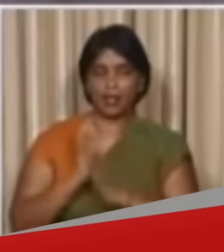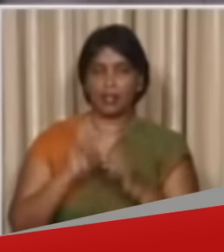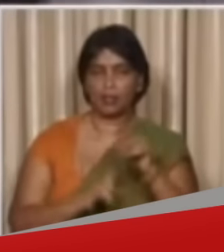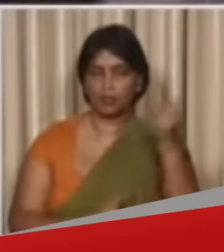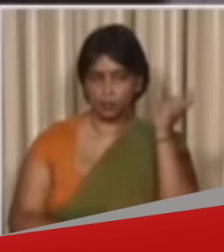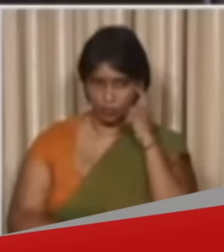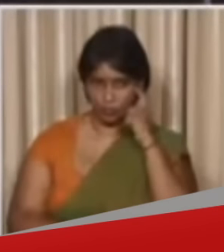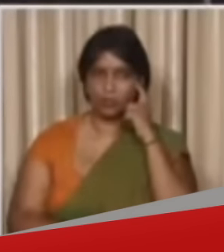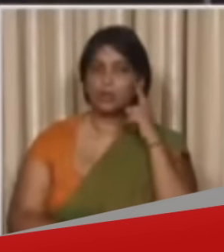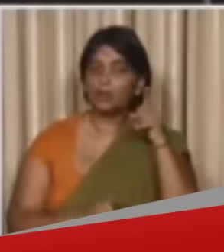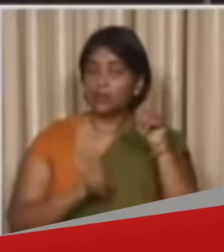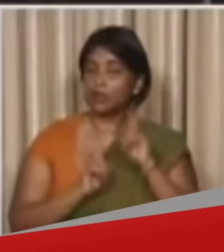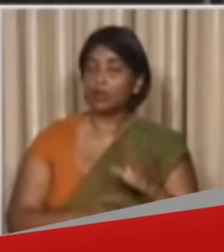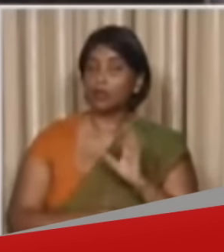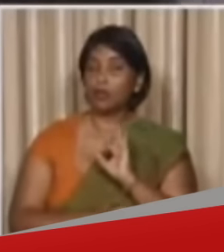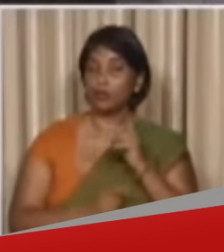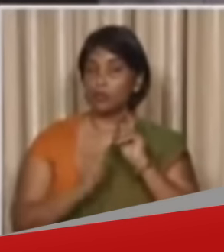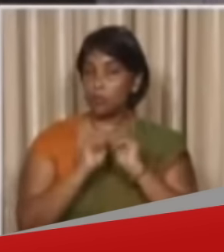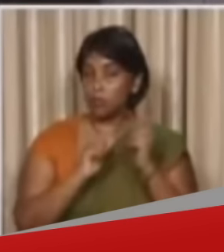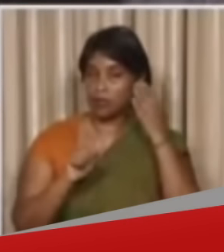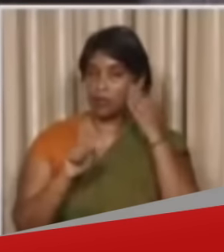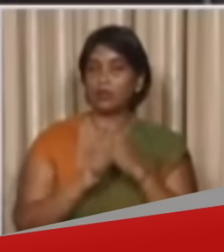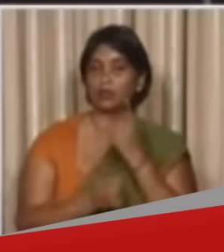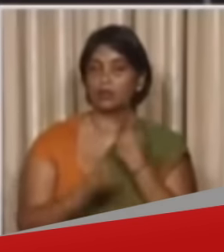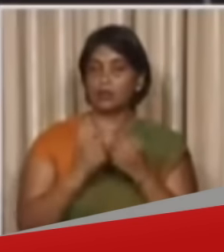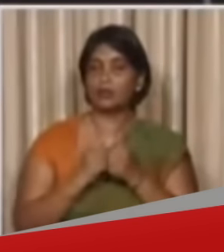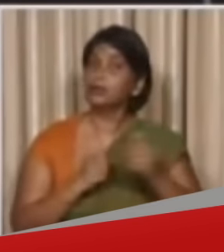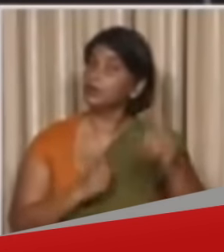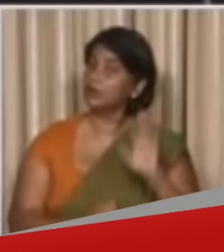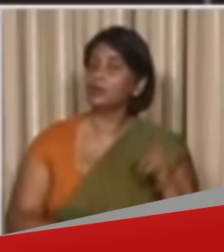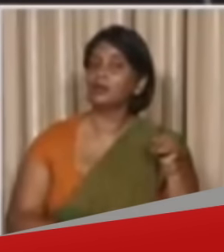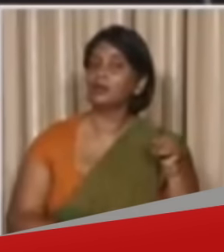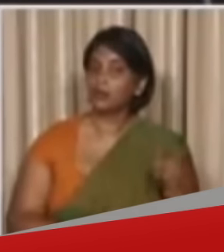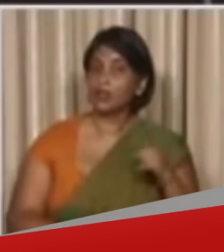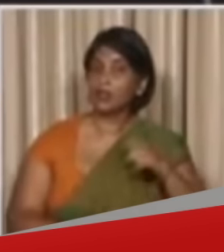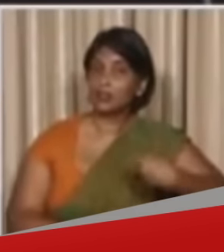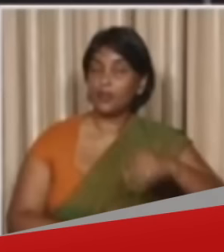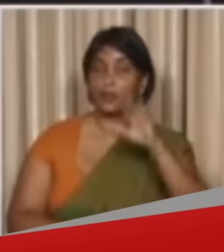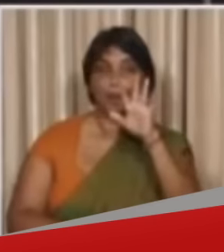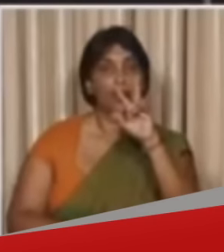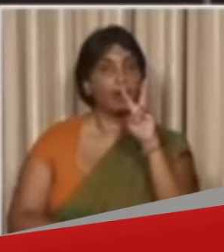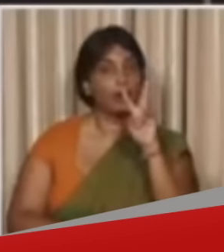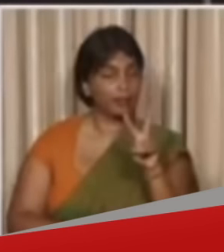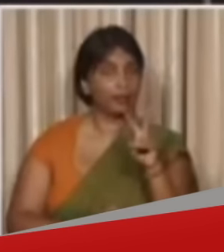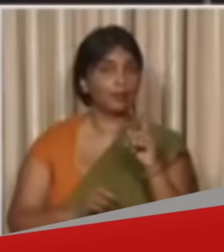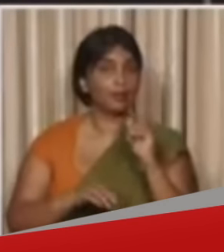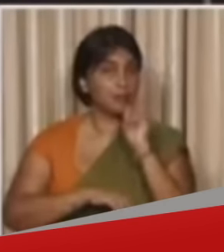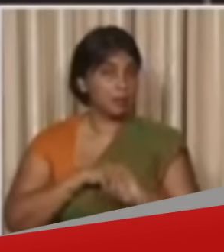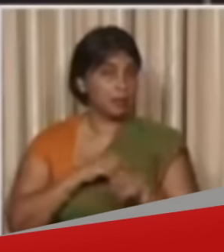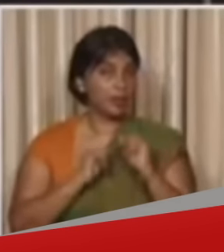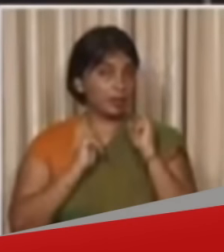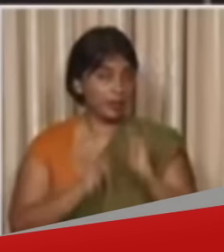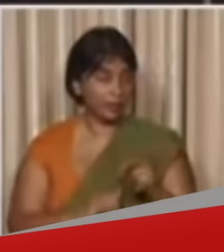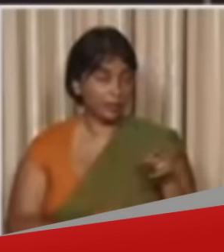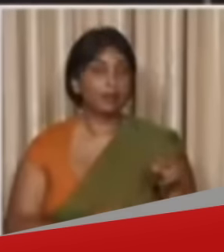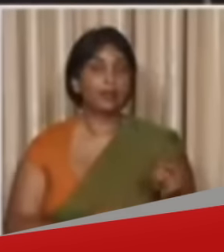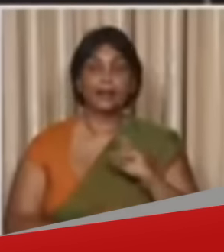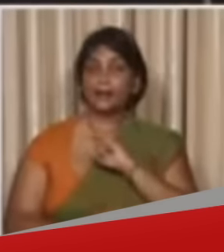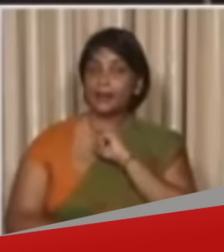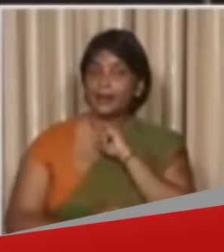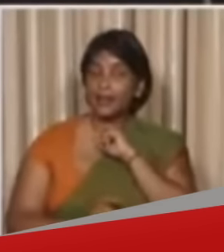දන්නවා ඒ බුදු පිළිම කැඩීම සම්බන්ධව පරීක්ෂණ පවත්වන්නේ අර දවස් 52 කුමන්ත්‍රණයේ වෙලාවේ